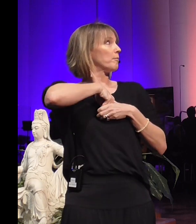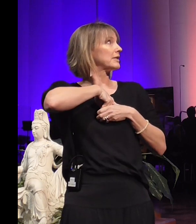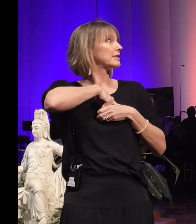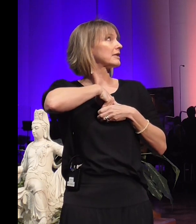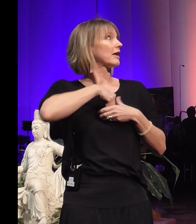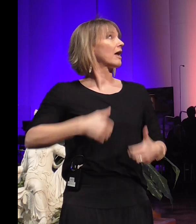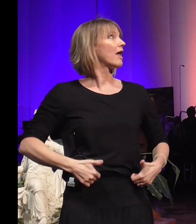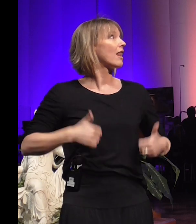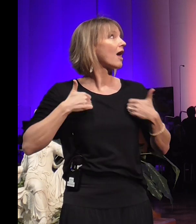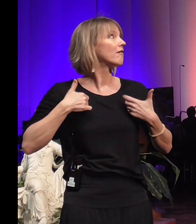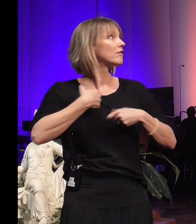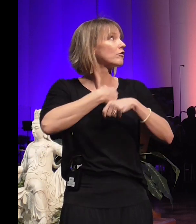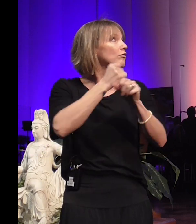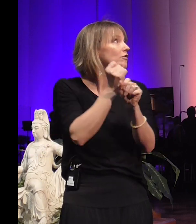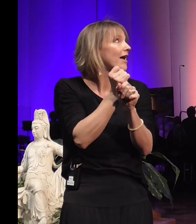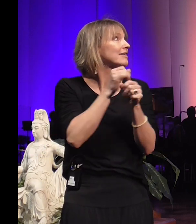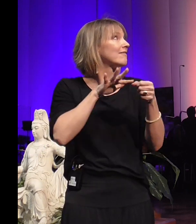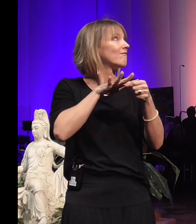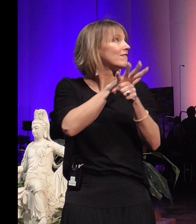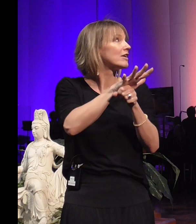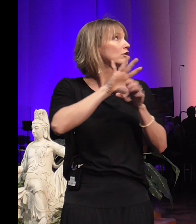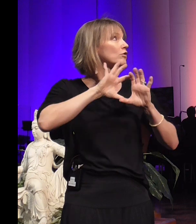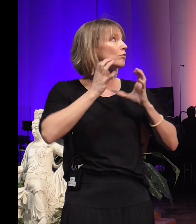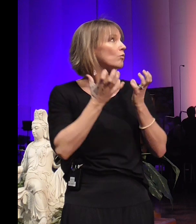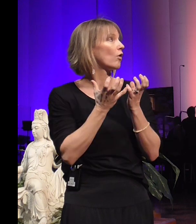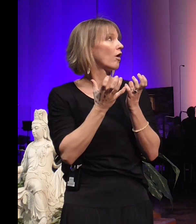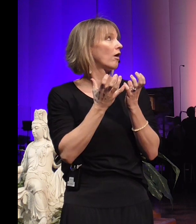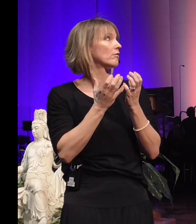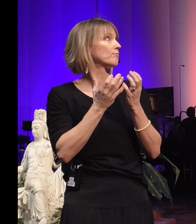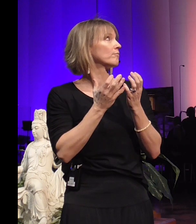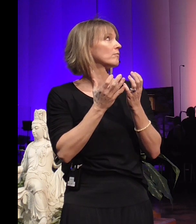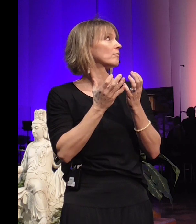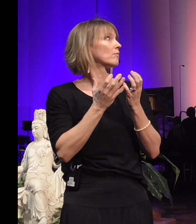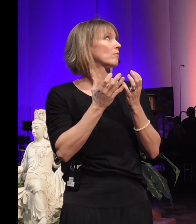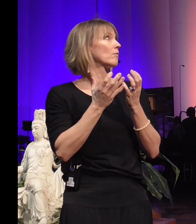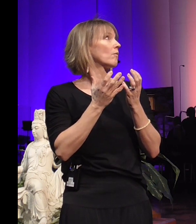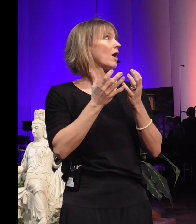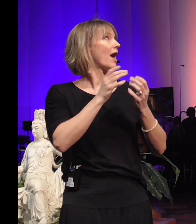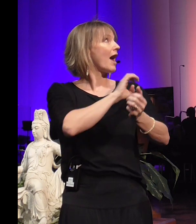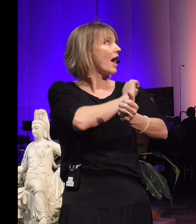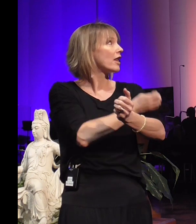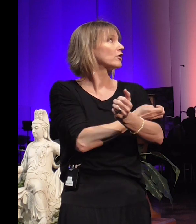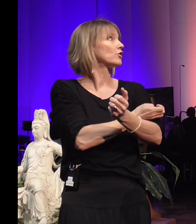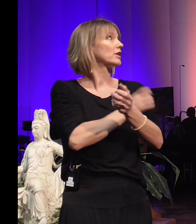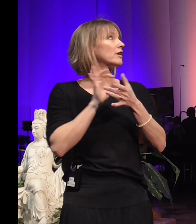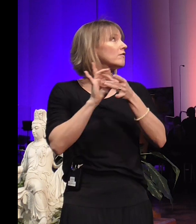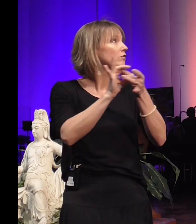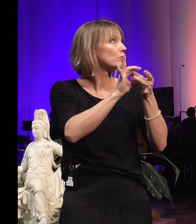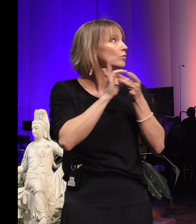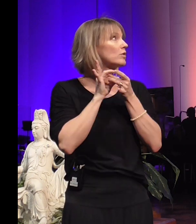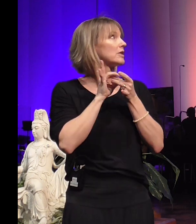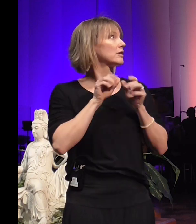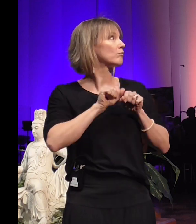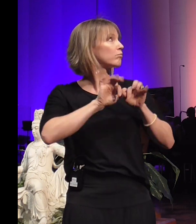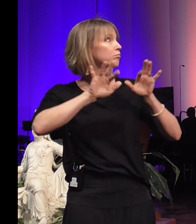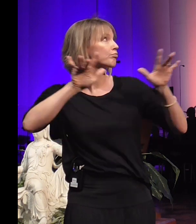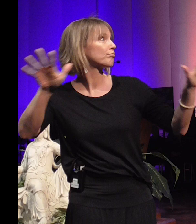Життя, що створює і наповнює світ енергією єдності та